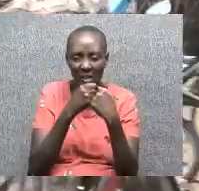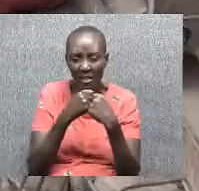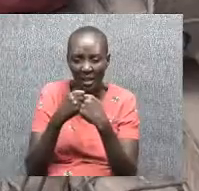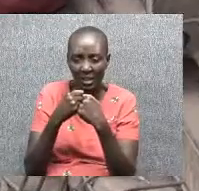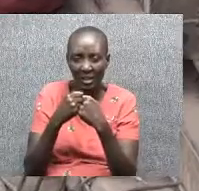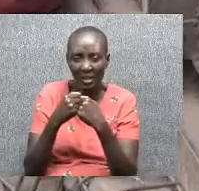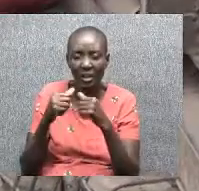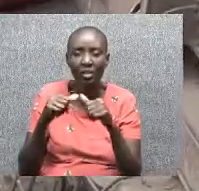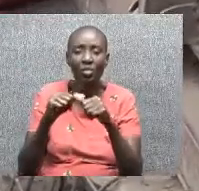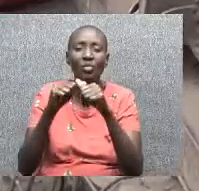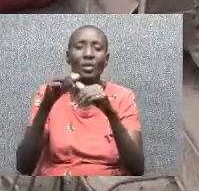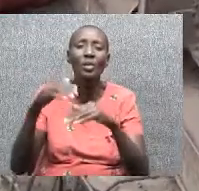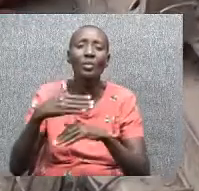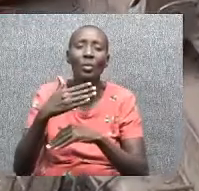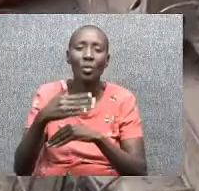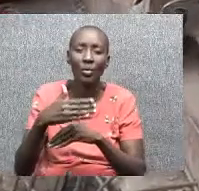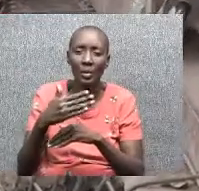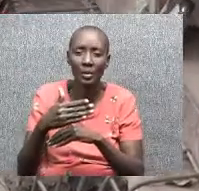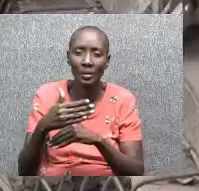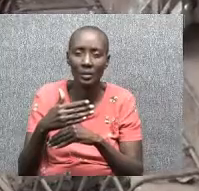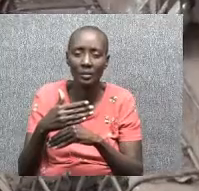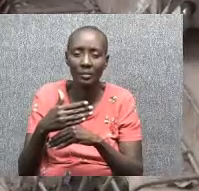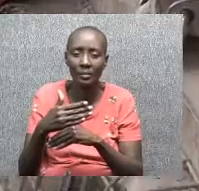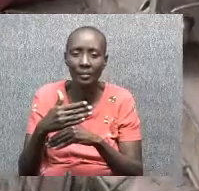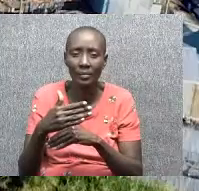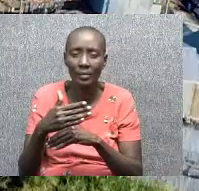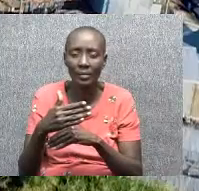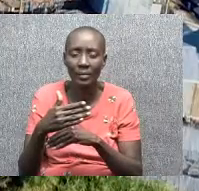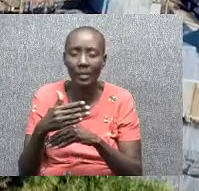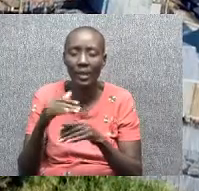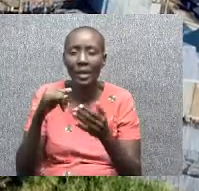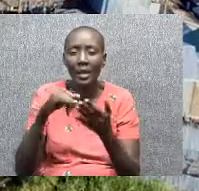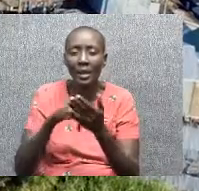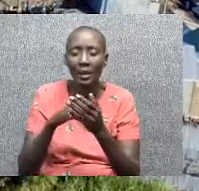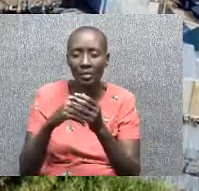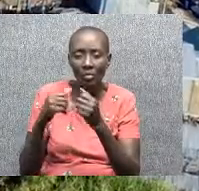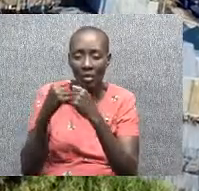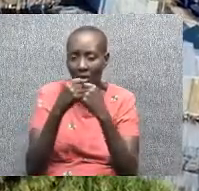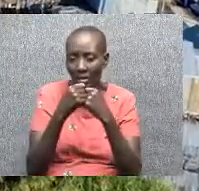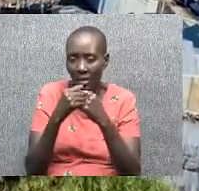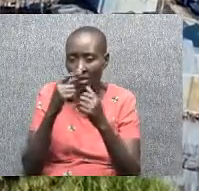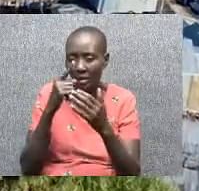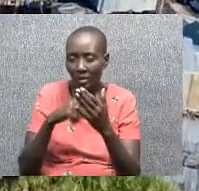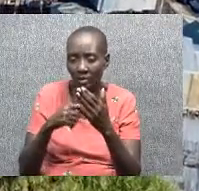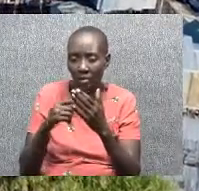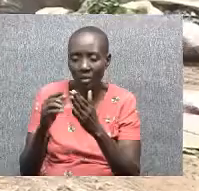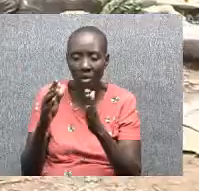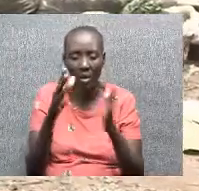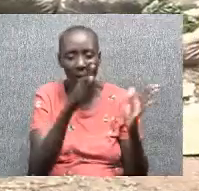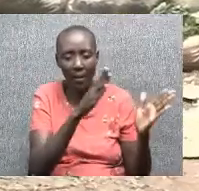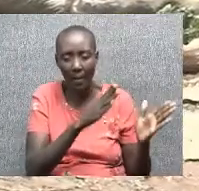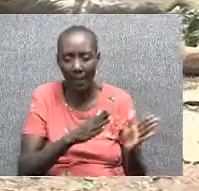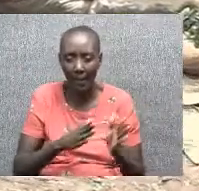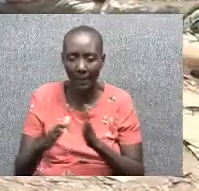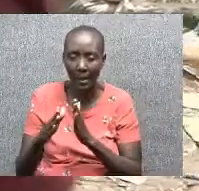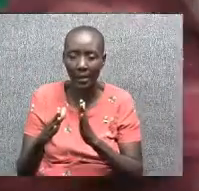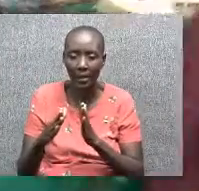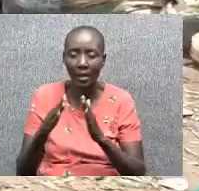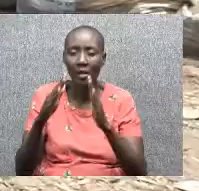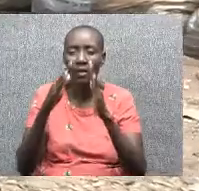zinazolemaza miradi hiyo. Miongoni mwa changamoto hizi ni ukosefu wa miundombinu mizuri, nyumba za bei